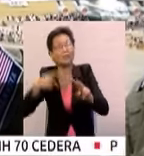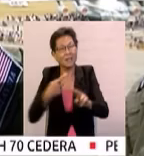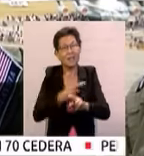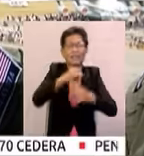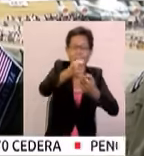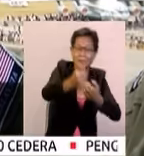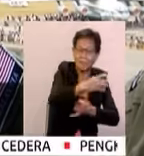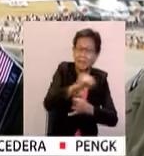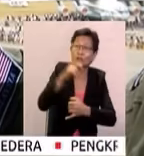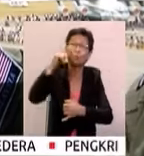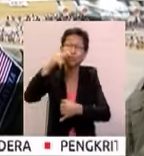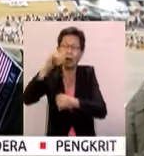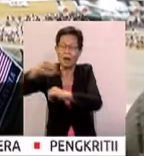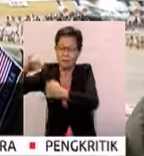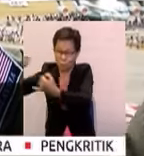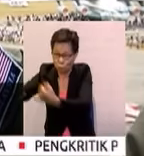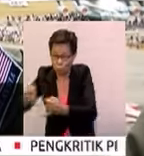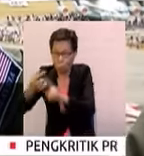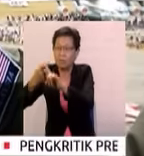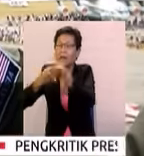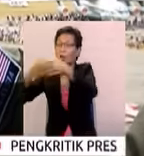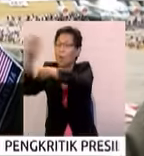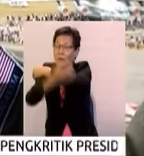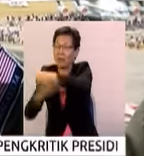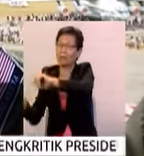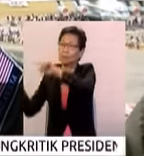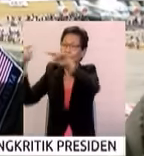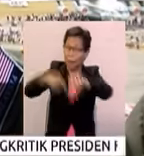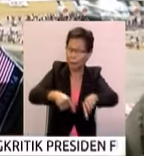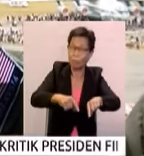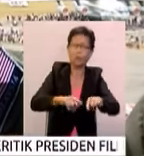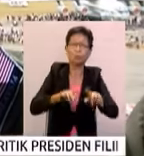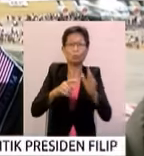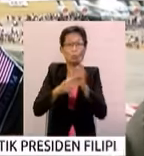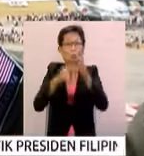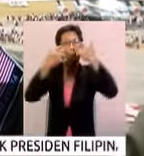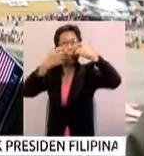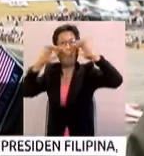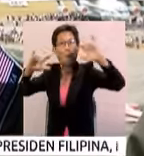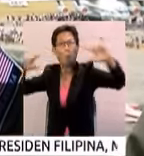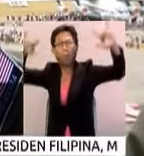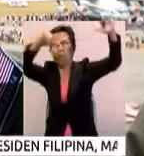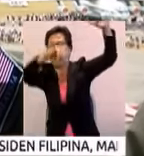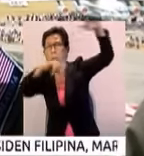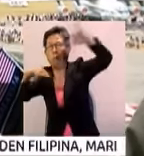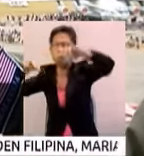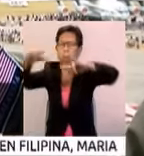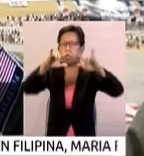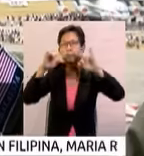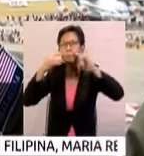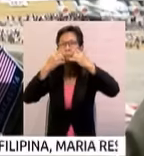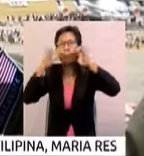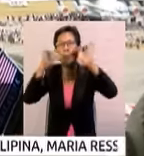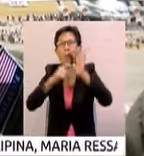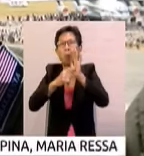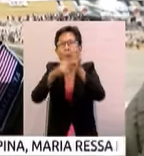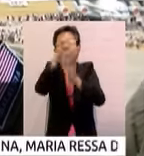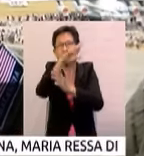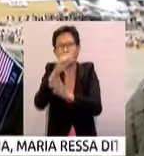jemput daripada luar untuk menunjuk kehebatan mereka dan